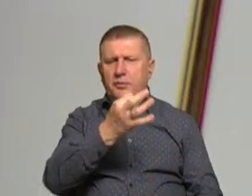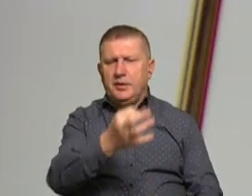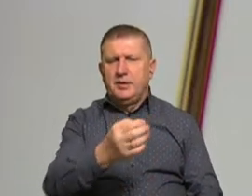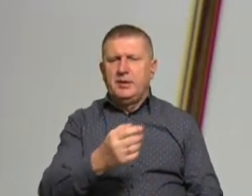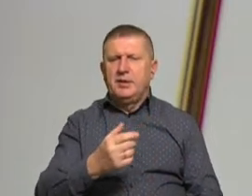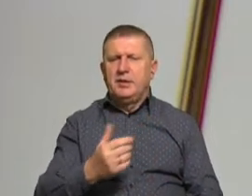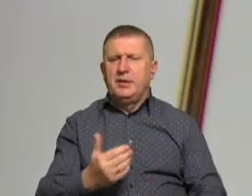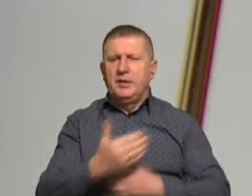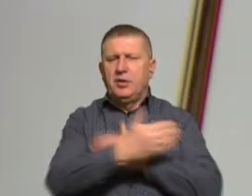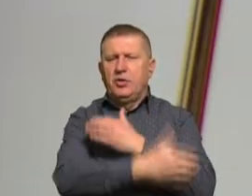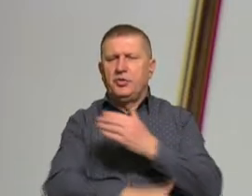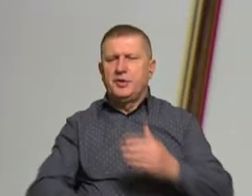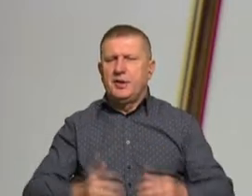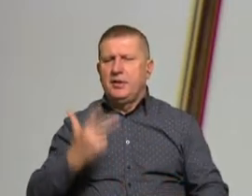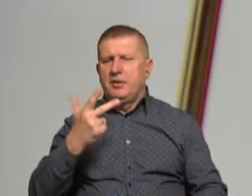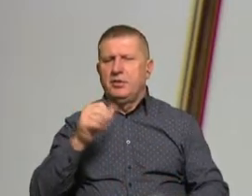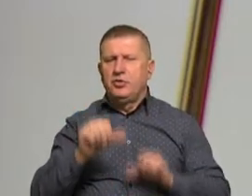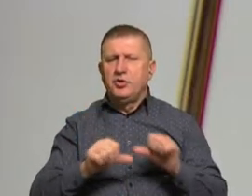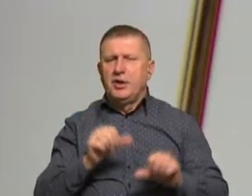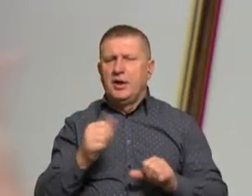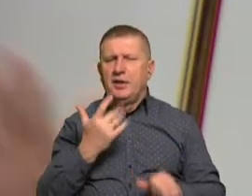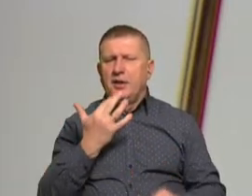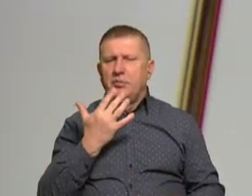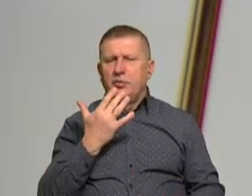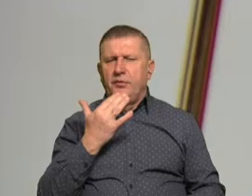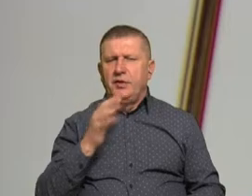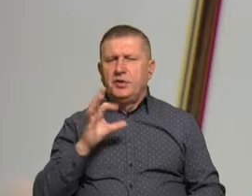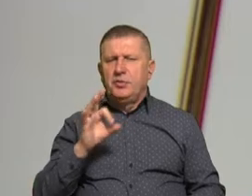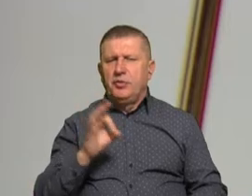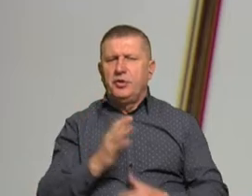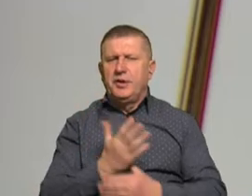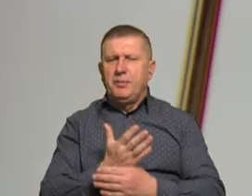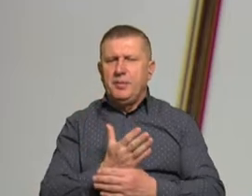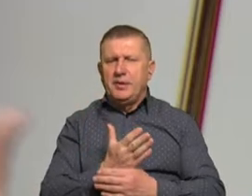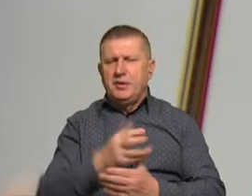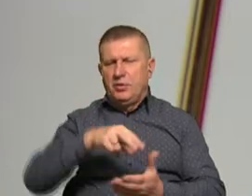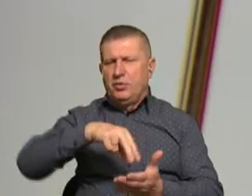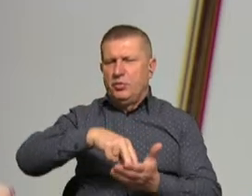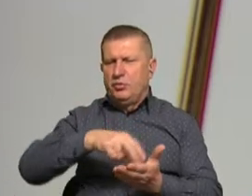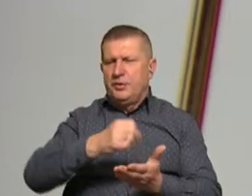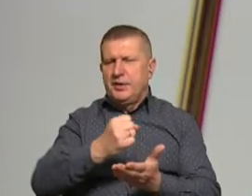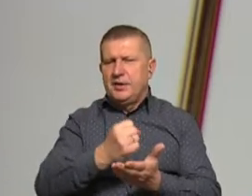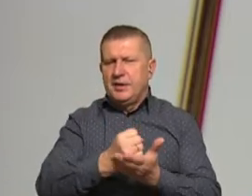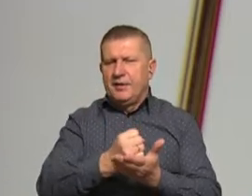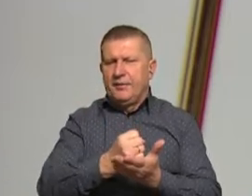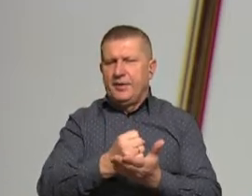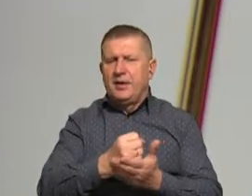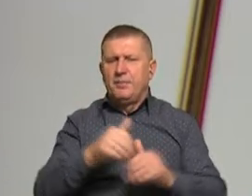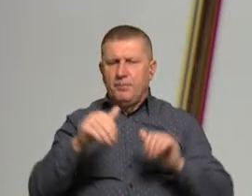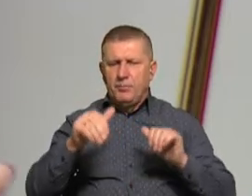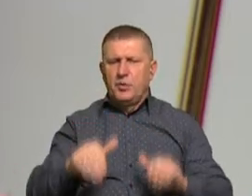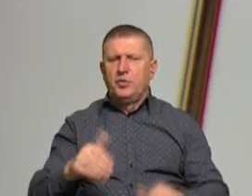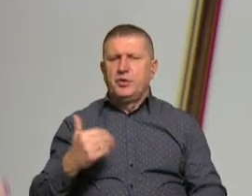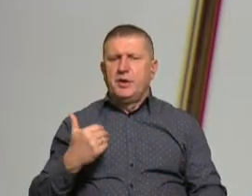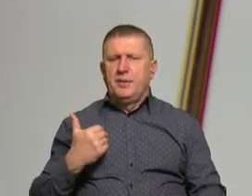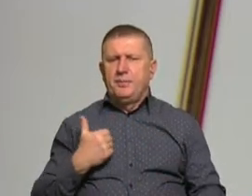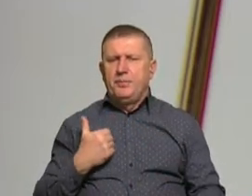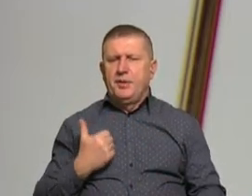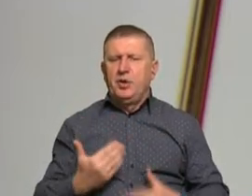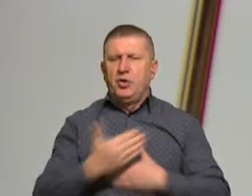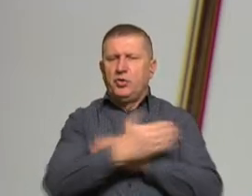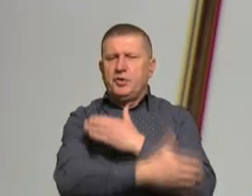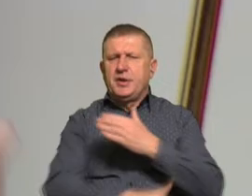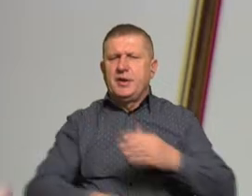ponieważ przez ostatnie 3 lata mówiliśmy o tym, między innymi o tej ustawie i tak naprawdę można byłoby ostatnią